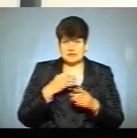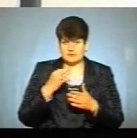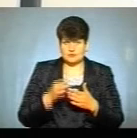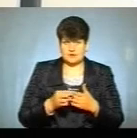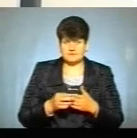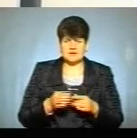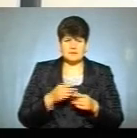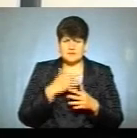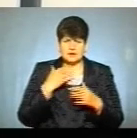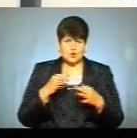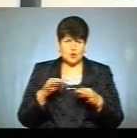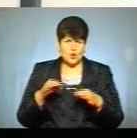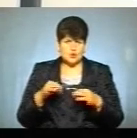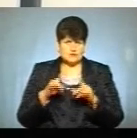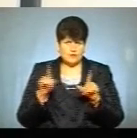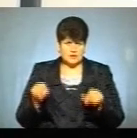Купа дозволів,